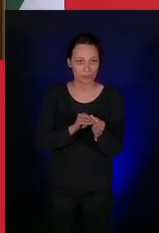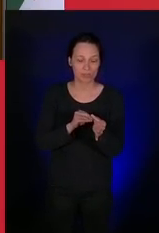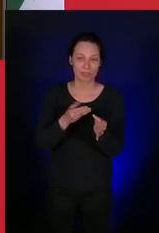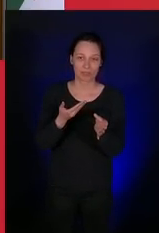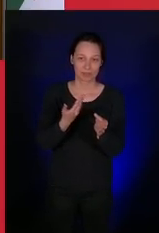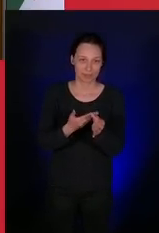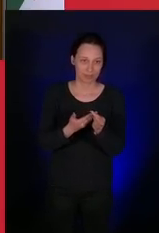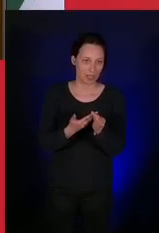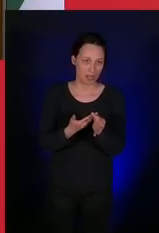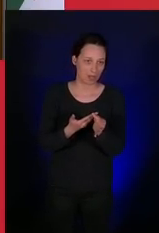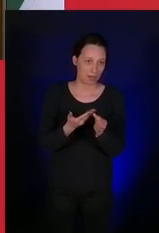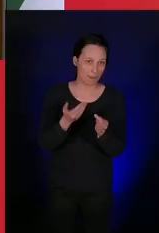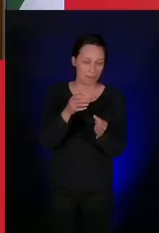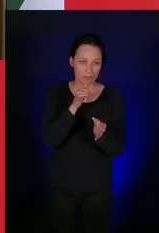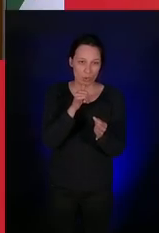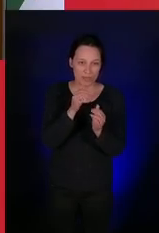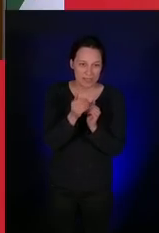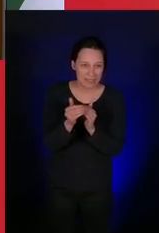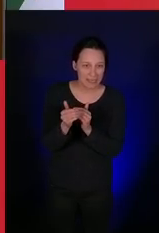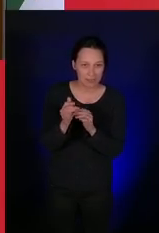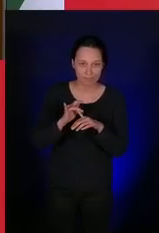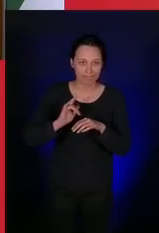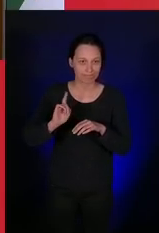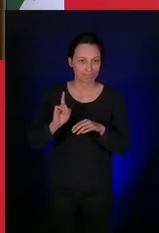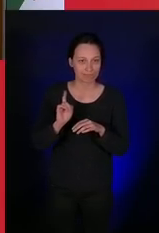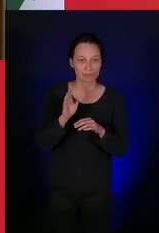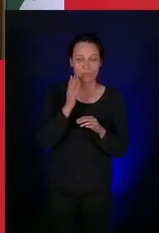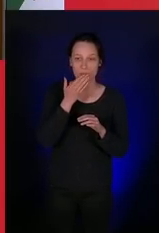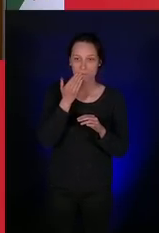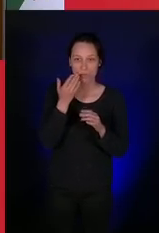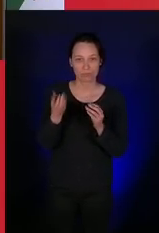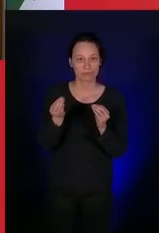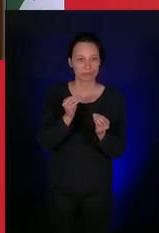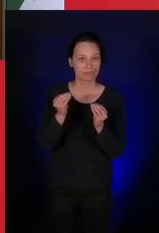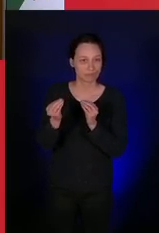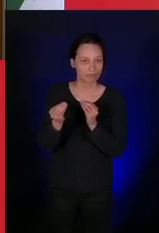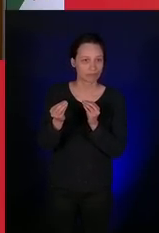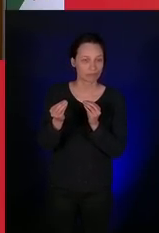sur le verso du document, puisque vous avez exactement la même chose entre le recto et le verso.